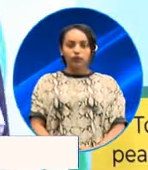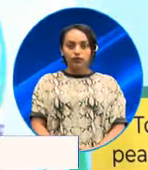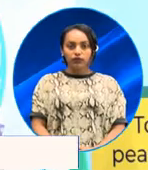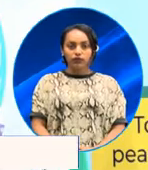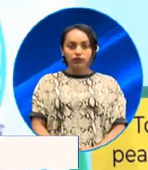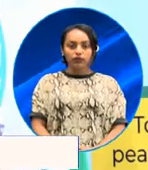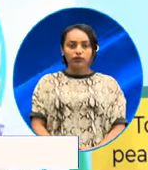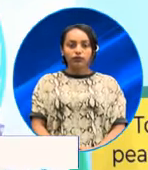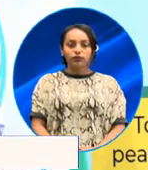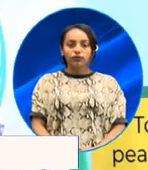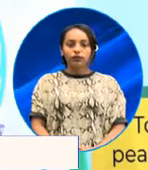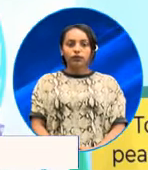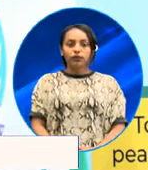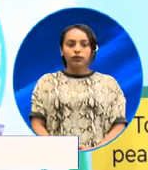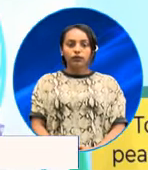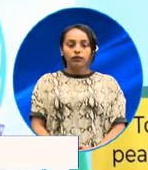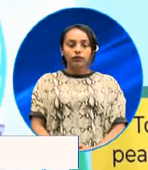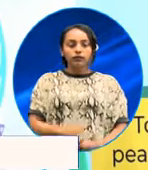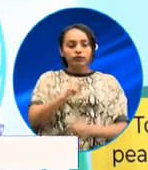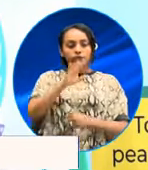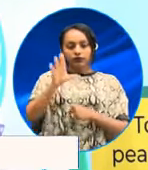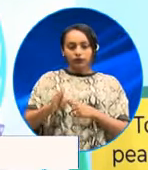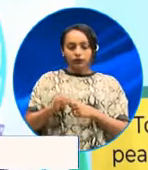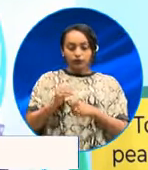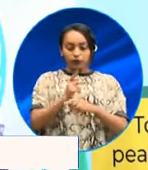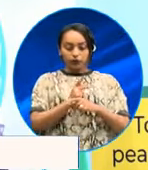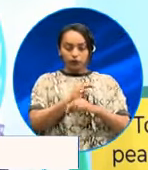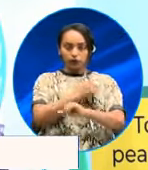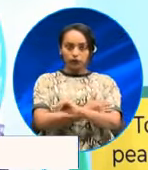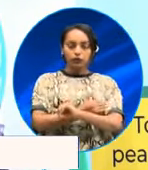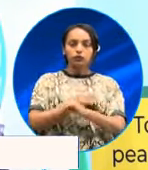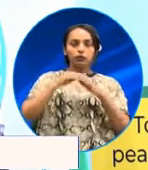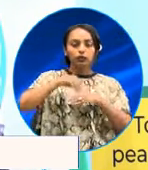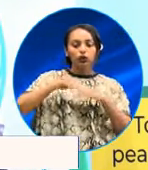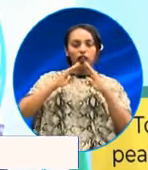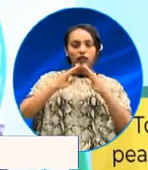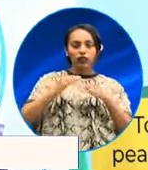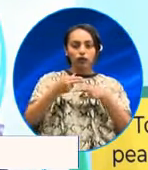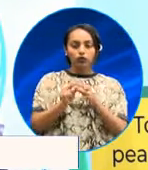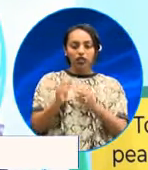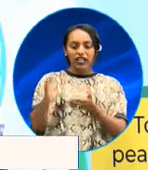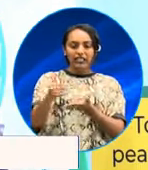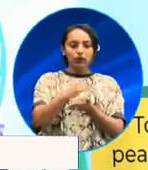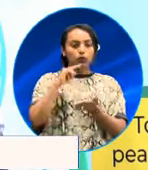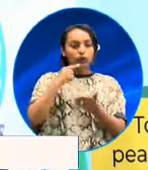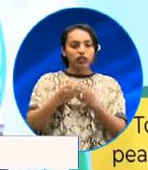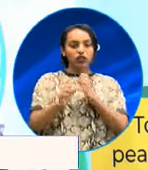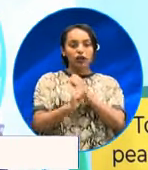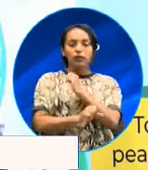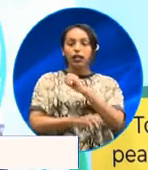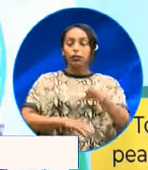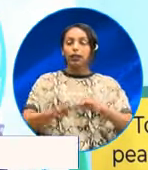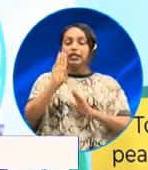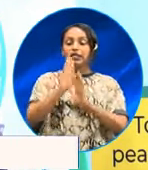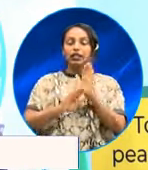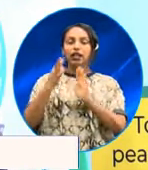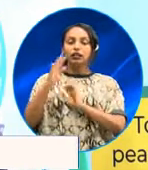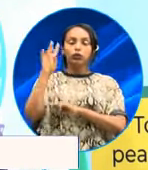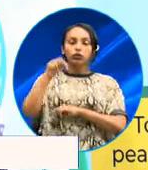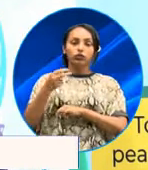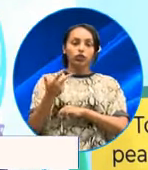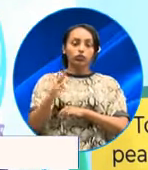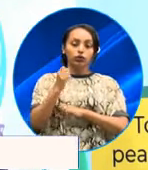ኮሌክትድ ዘ ኢሰፍ በምስራቅ አፍሪካ ተጠንቀቅ ኃይል የመርጫ ታዛቢ ቡድን የተሰበሰበው መረጃ መሰረት በማድረግ ሰኔ